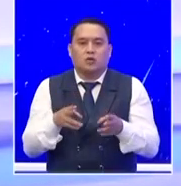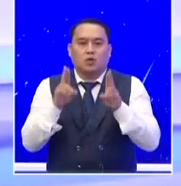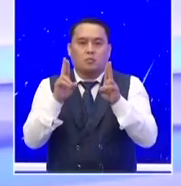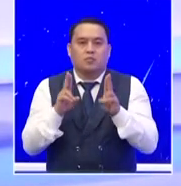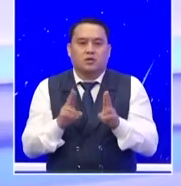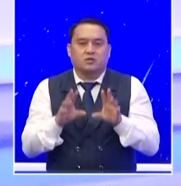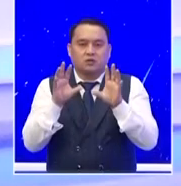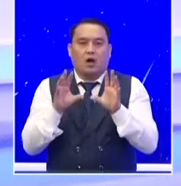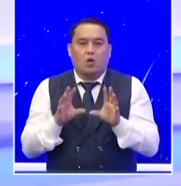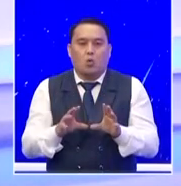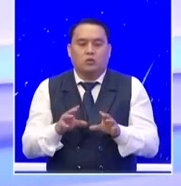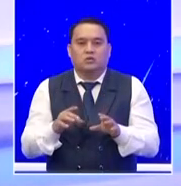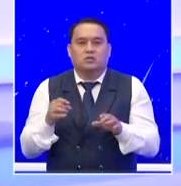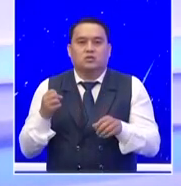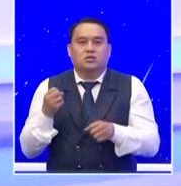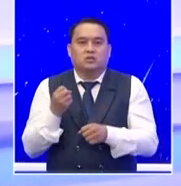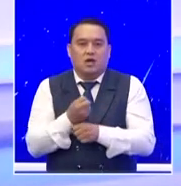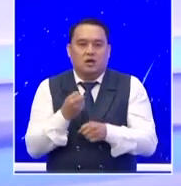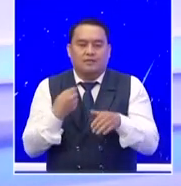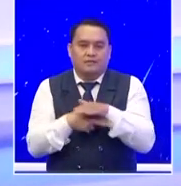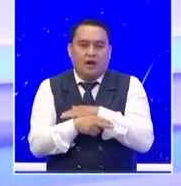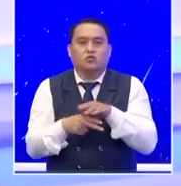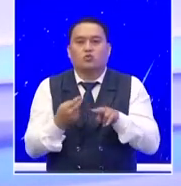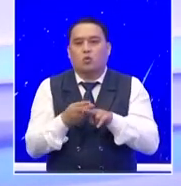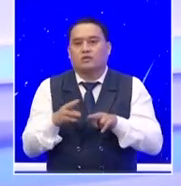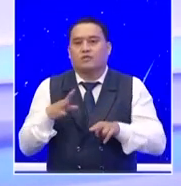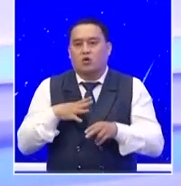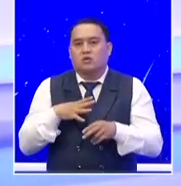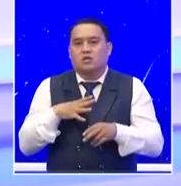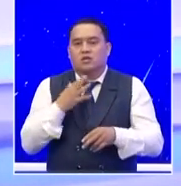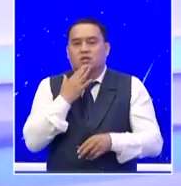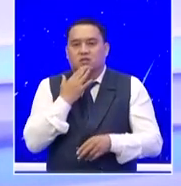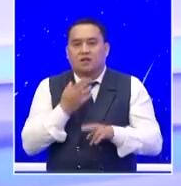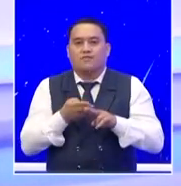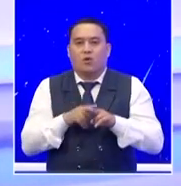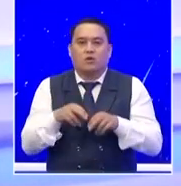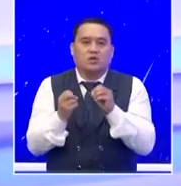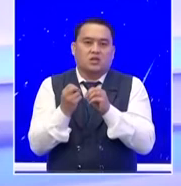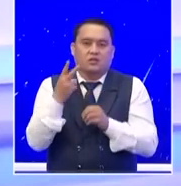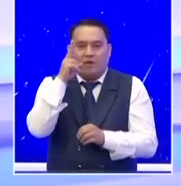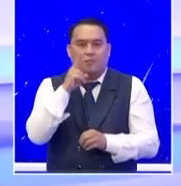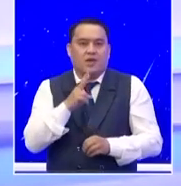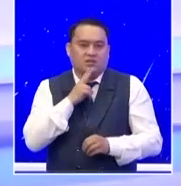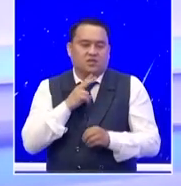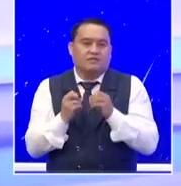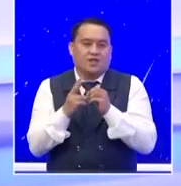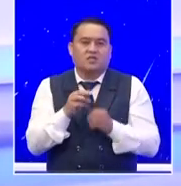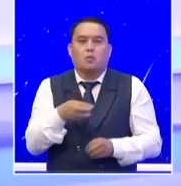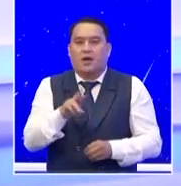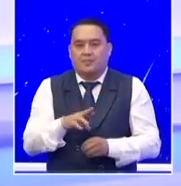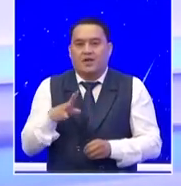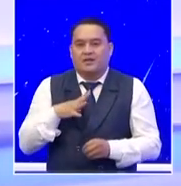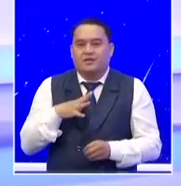миграционного законодательства к иностранцам в переходном периоде. Он объявлен 12 мая сроком на 2 месяца. В течение этого промежутка